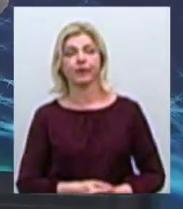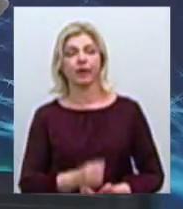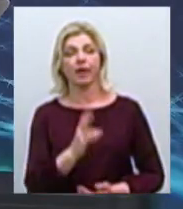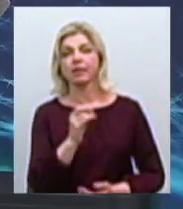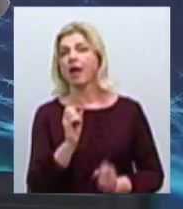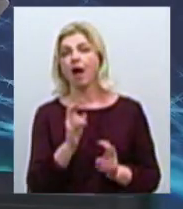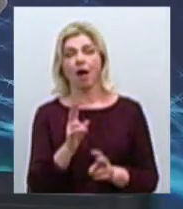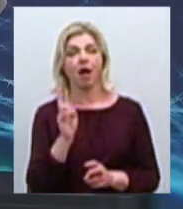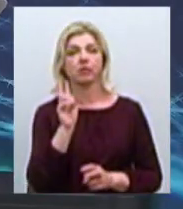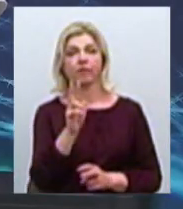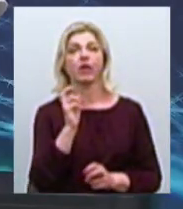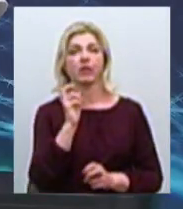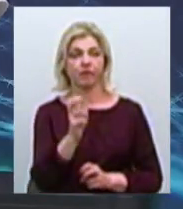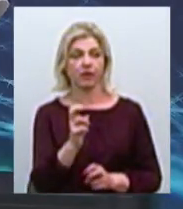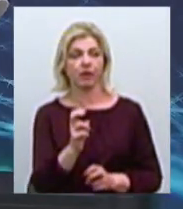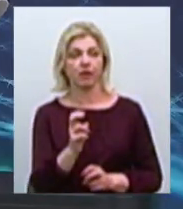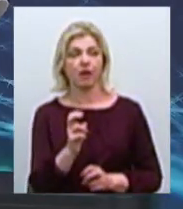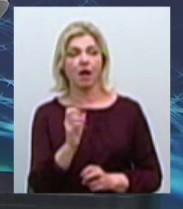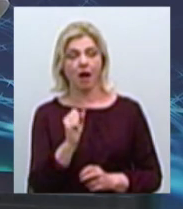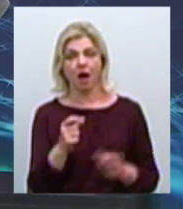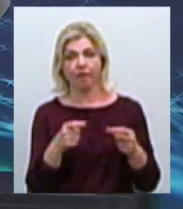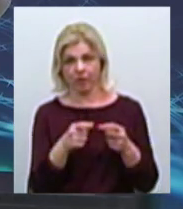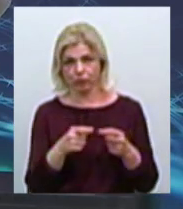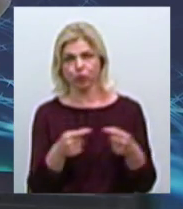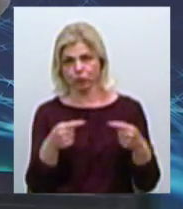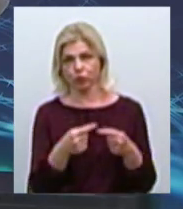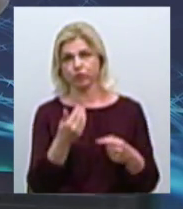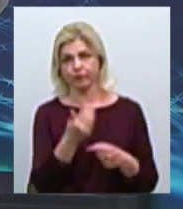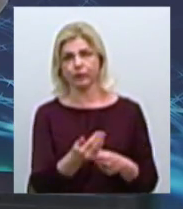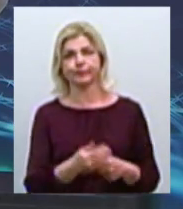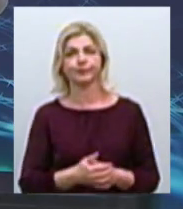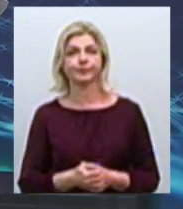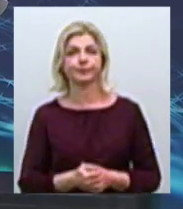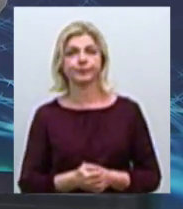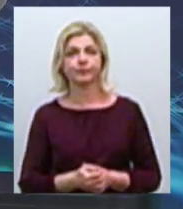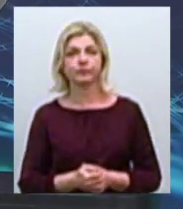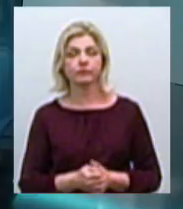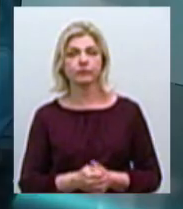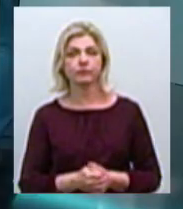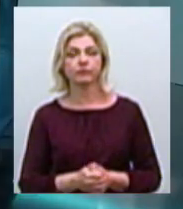электротрансе, который ты можешь купить абонементный. Тоді точно будет, принаймні, відома кількість пасажирів, яких перевезли.